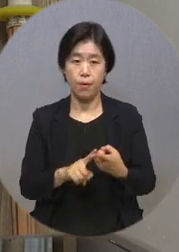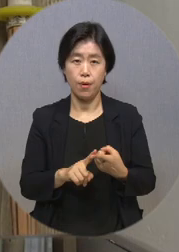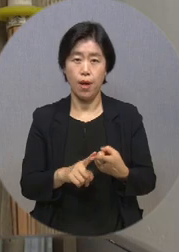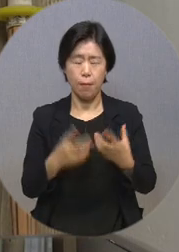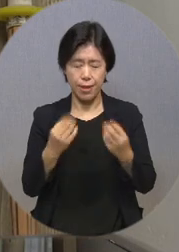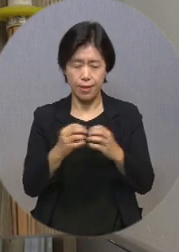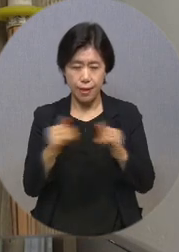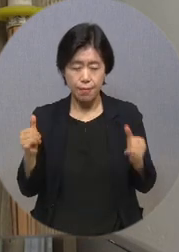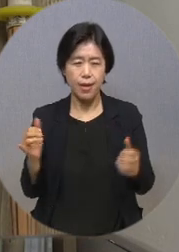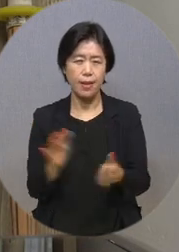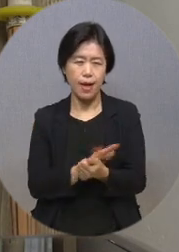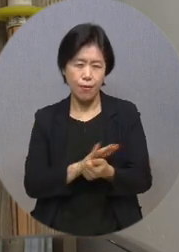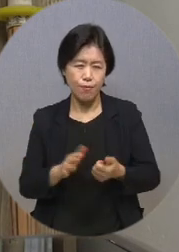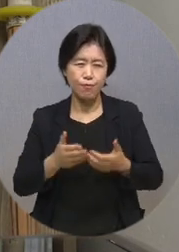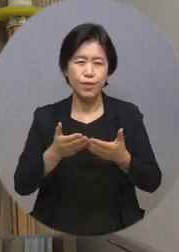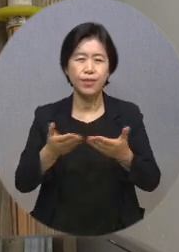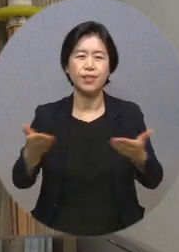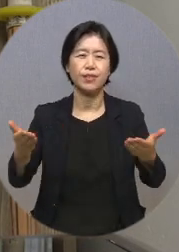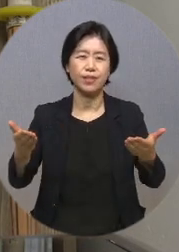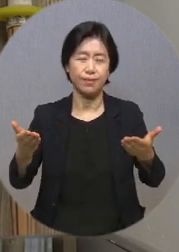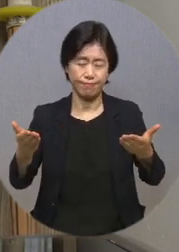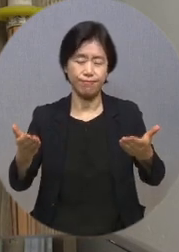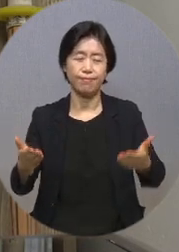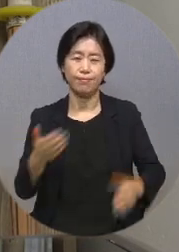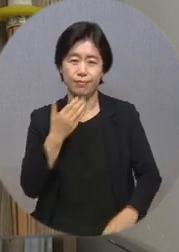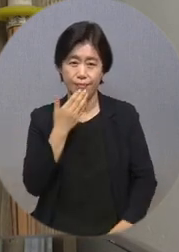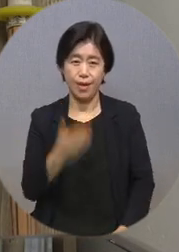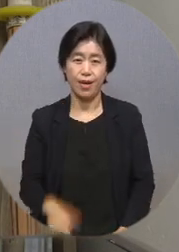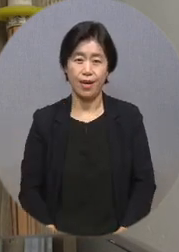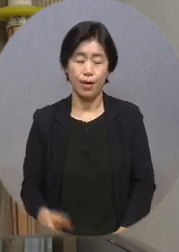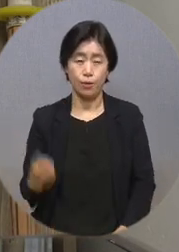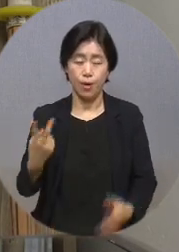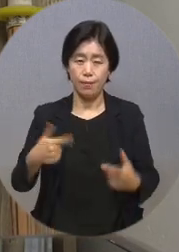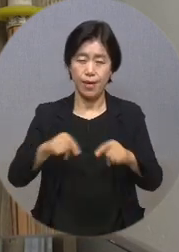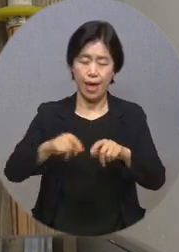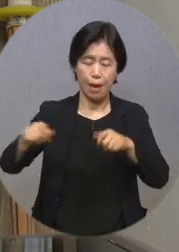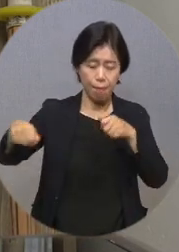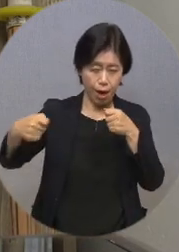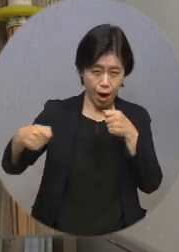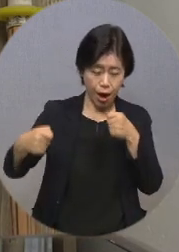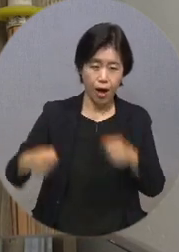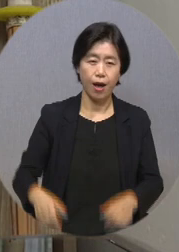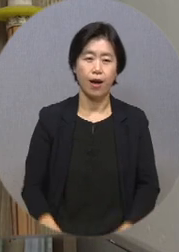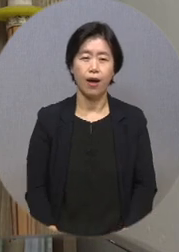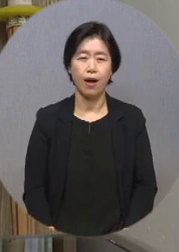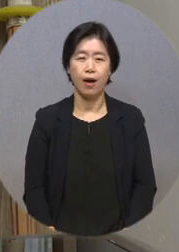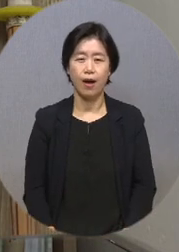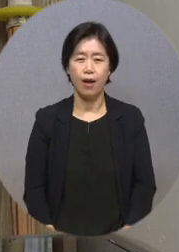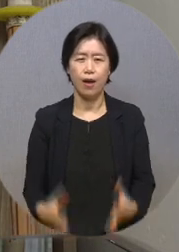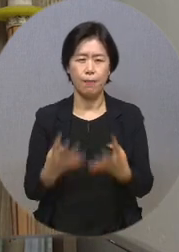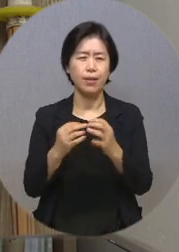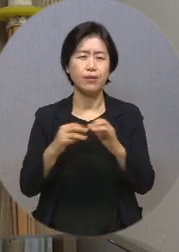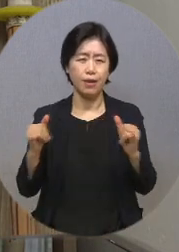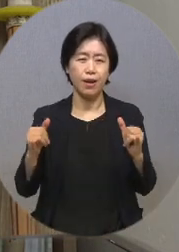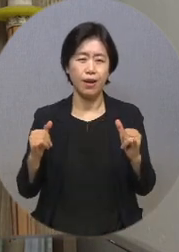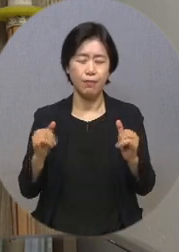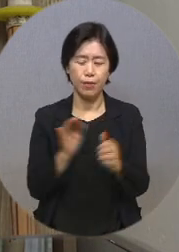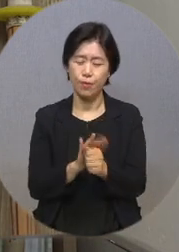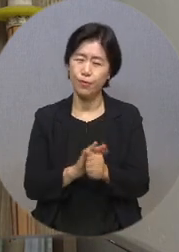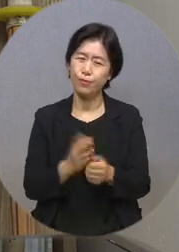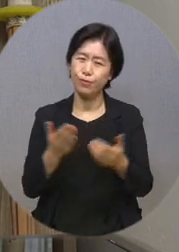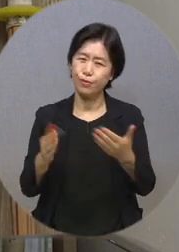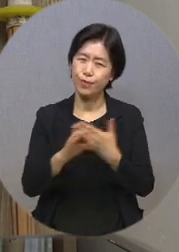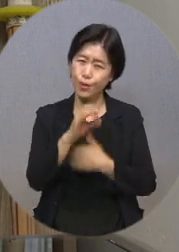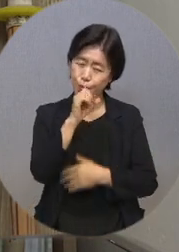많은 사람들에게 나눠드리고 또 그분들이 함께 식사를 하면서 우리 복지사각지대도 완화에도 큰 도움이 되고 아마